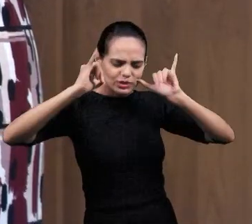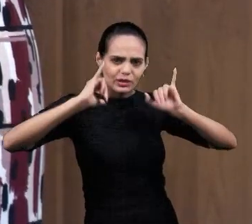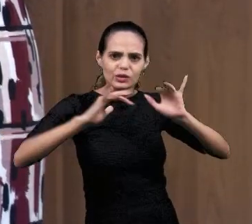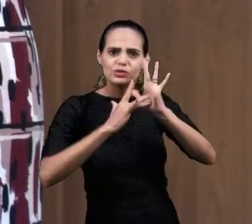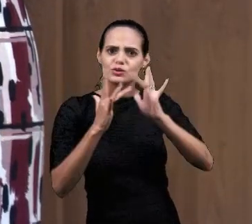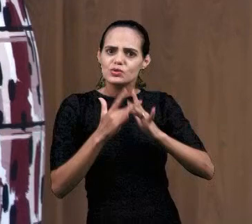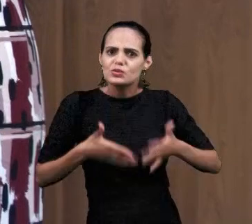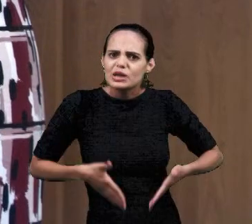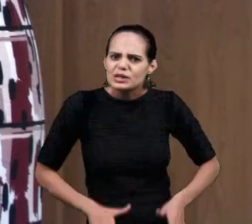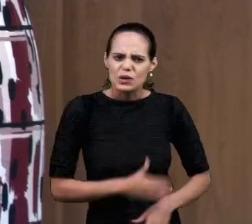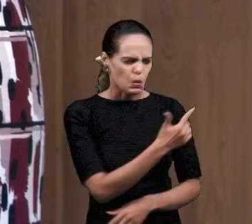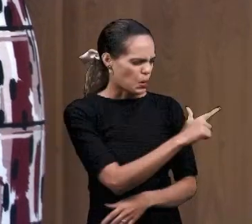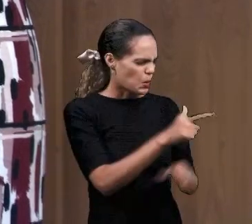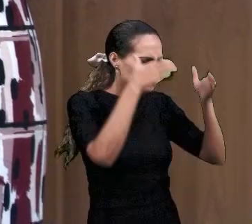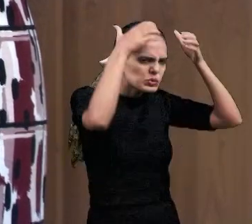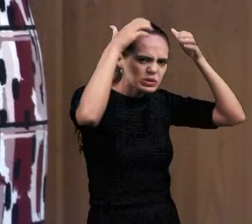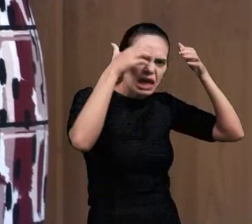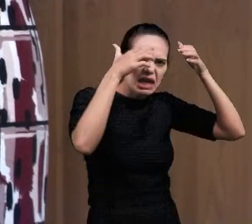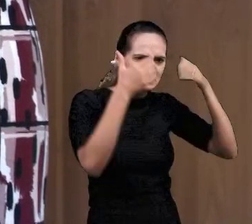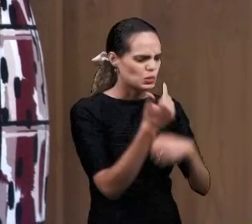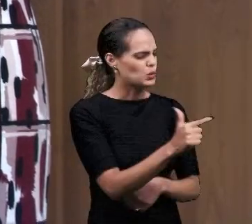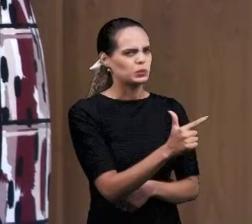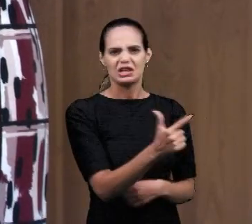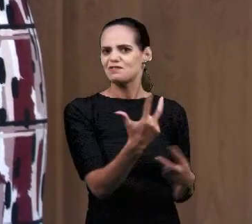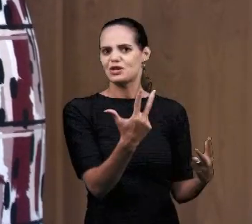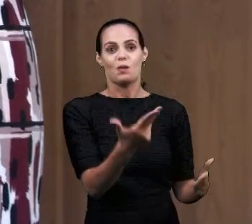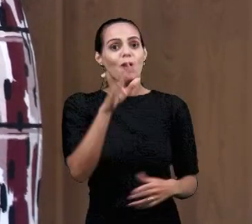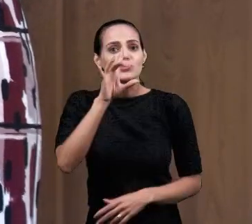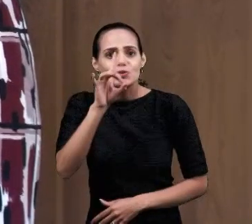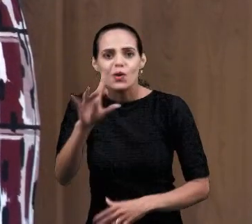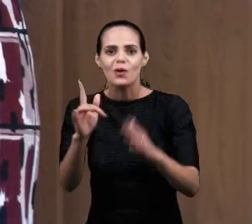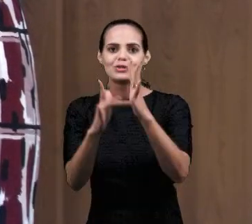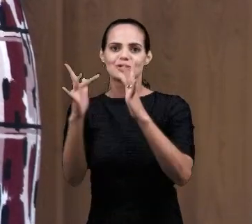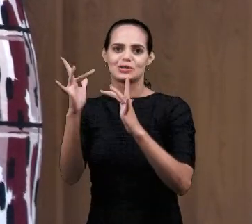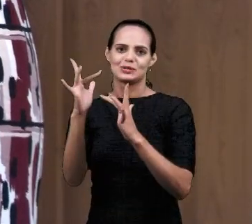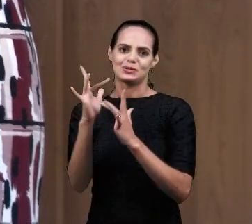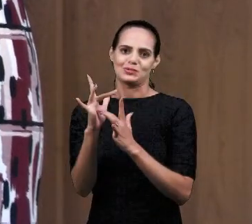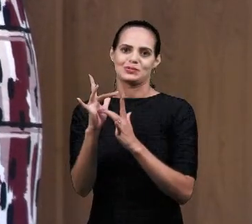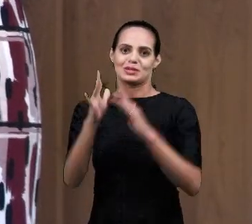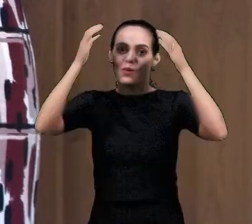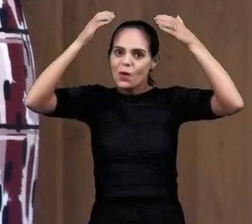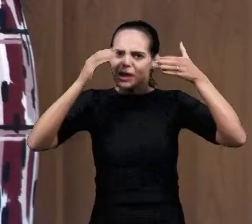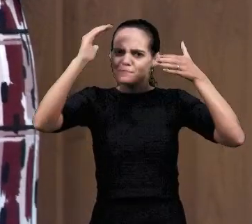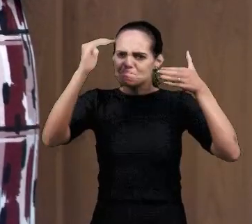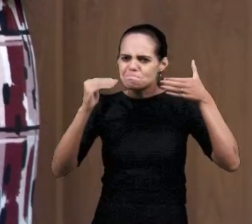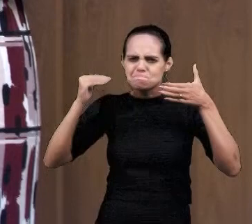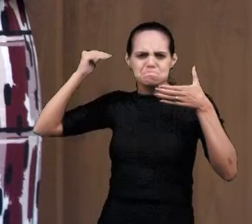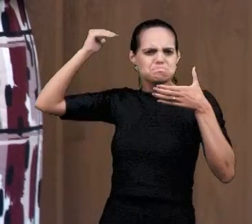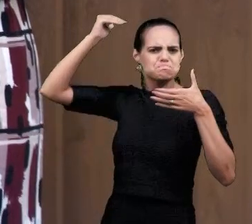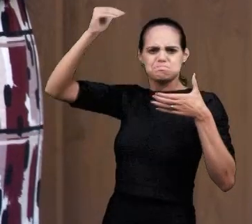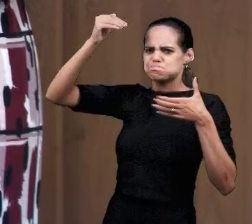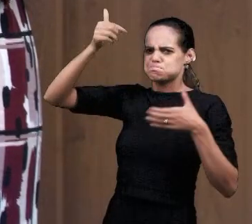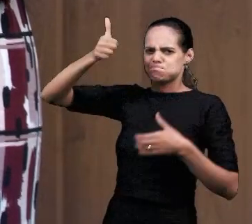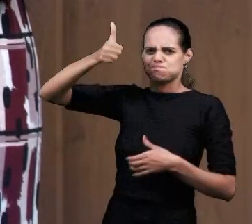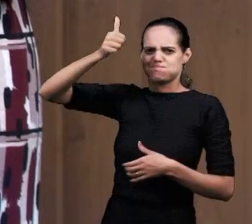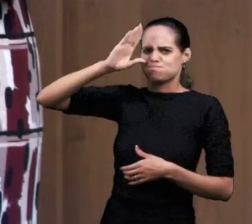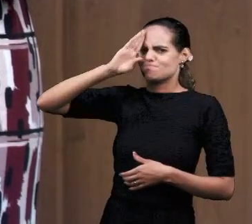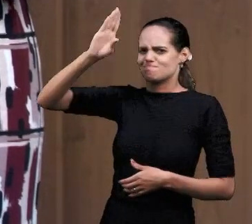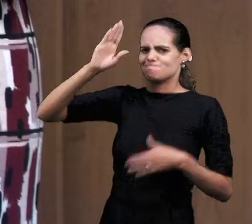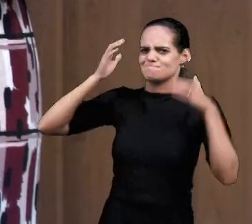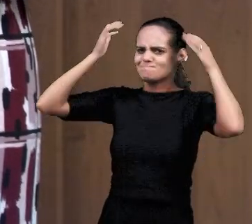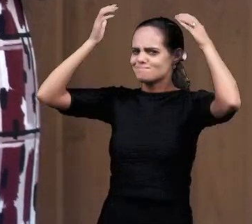naissance. Seulement le roi des rois, le Seigneur Jésus. La naissance de Jésus nous